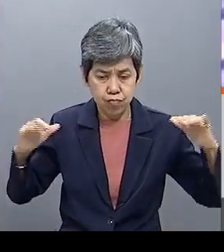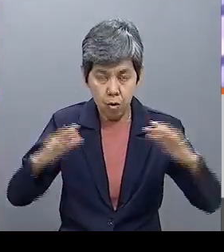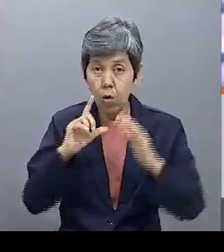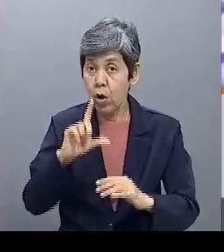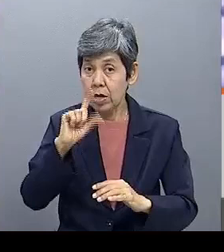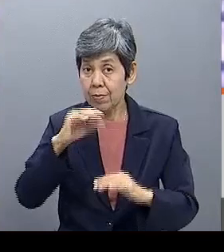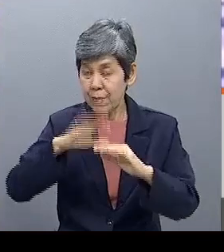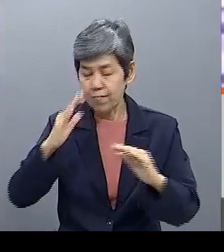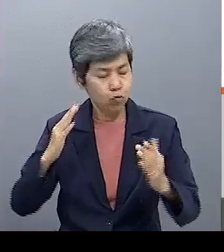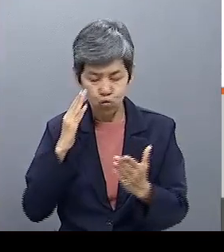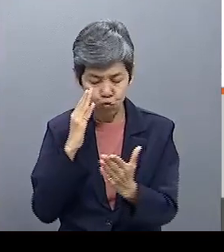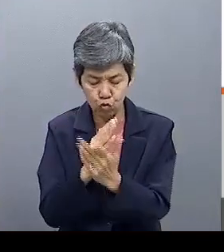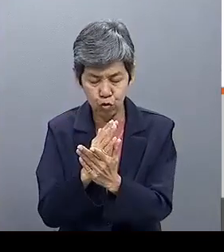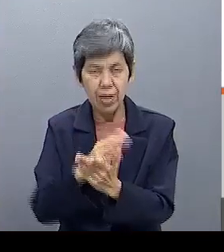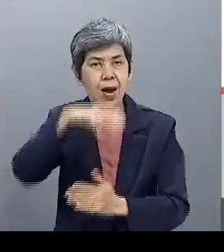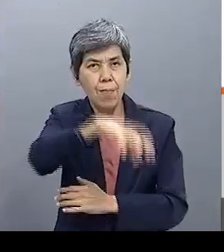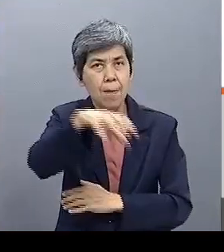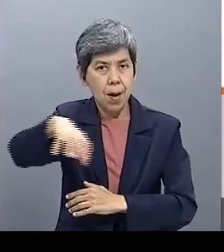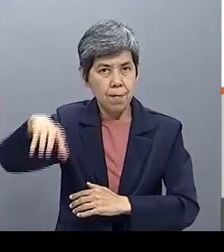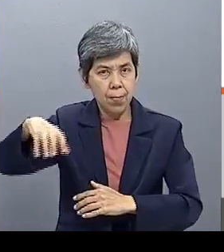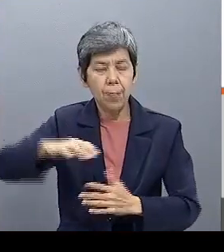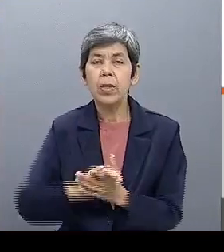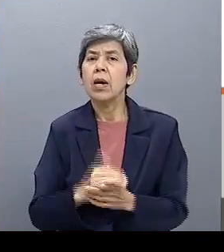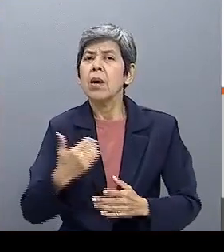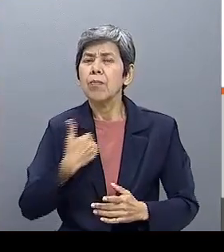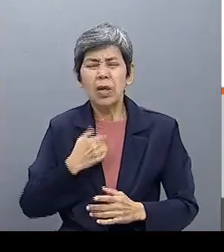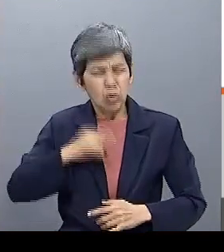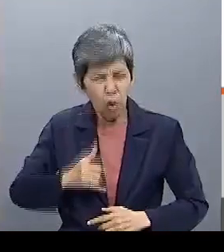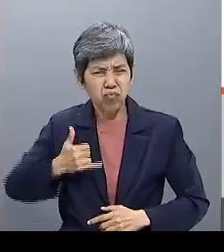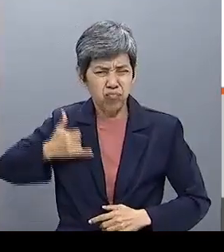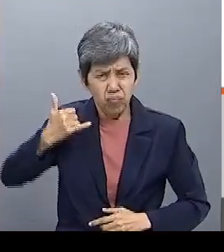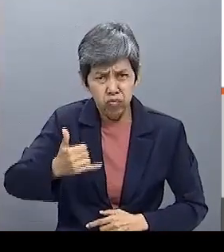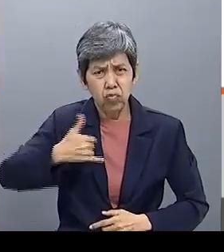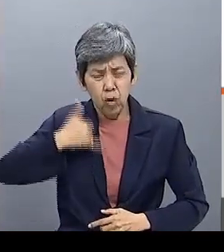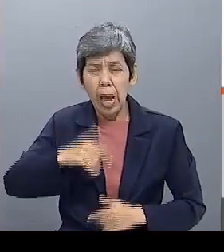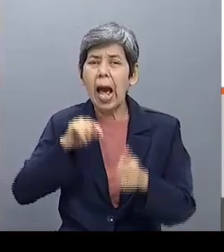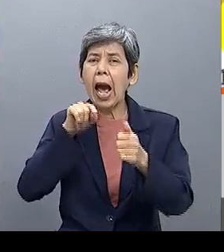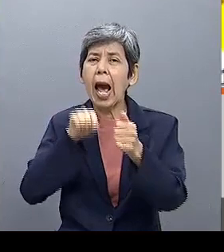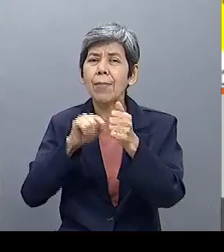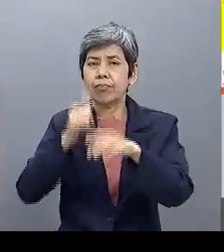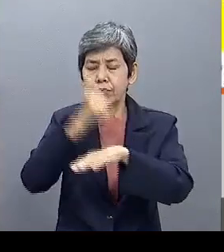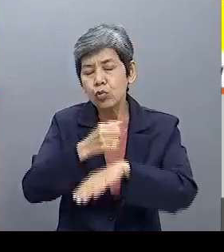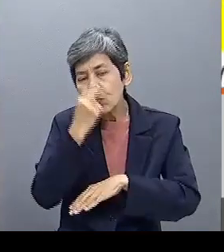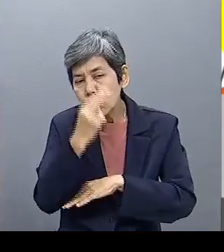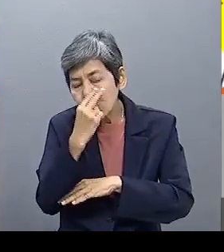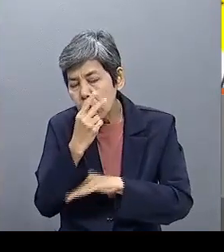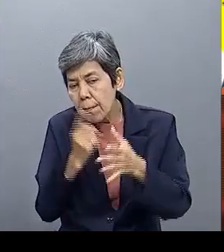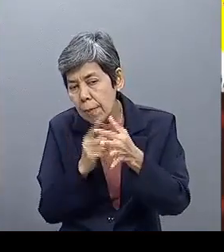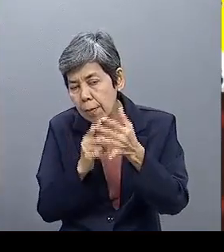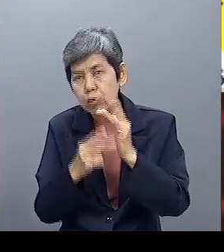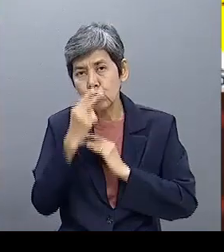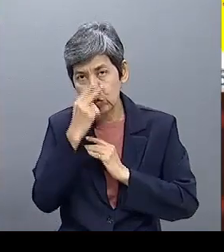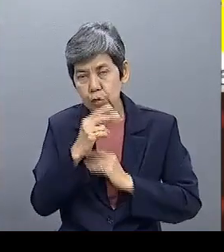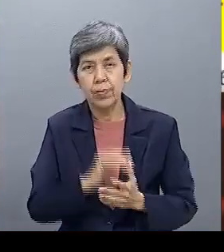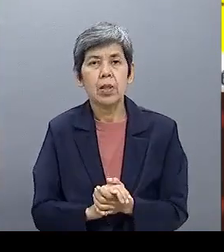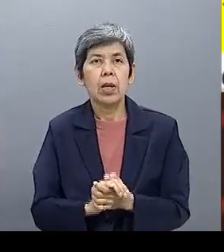ไปณสถานที่ใดๆเว้นแต่มีความจำเป็นให้นายอำเภอแม่จะพิจารณาเป็นกรณีไปนะครับงดทานอาหาร